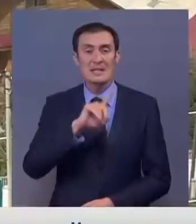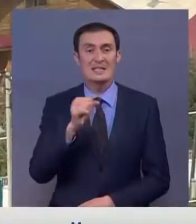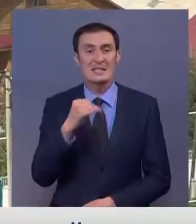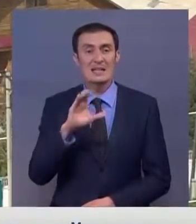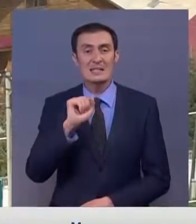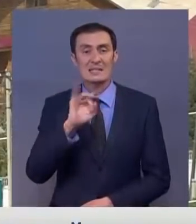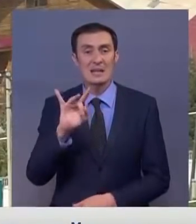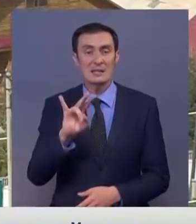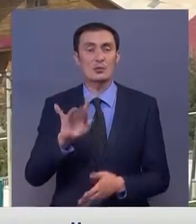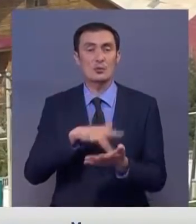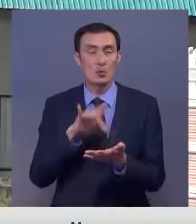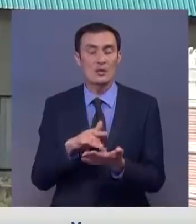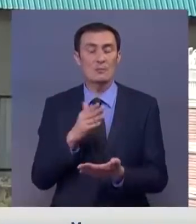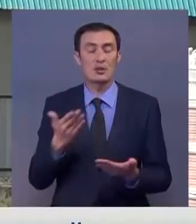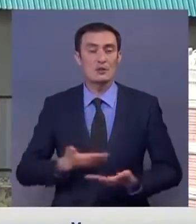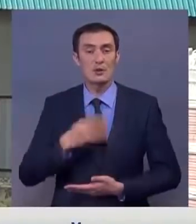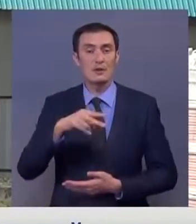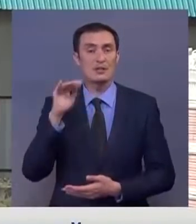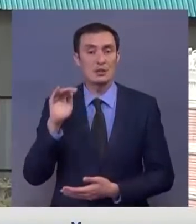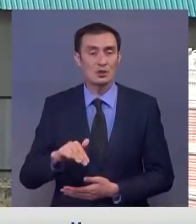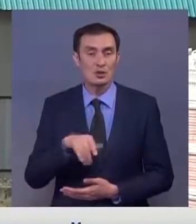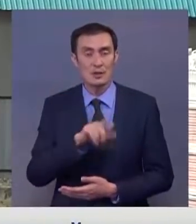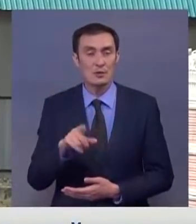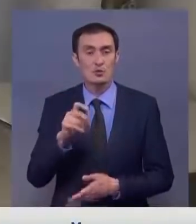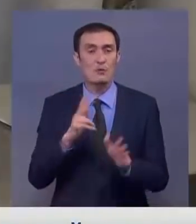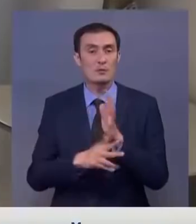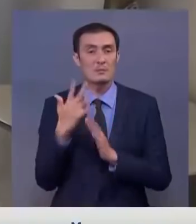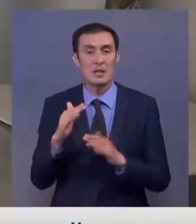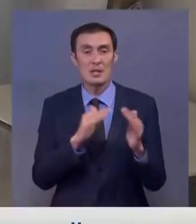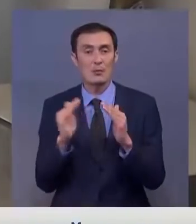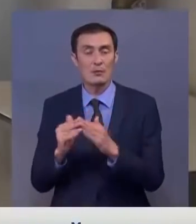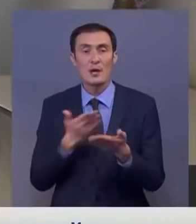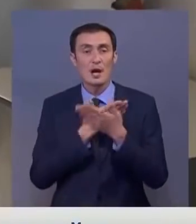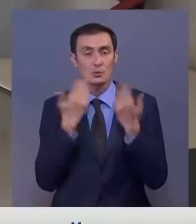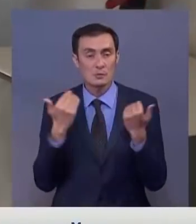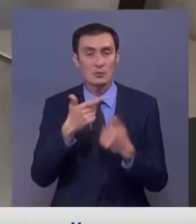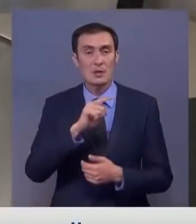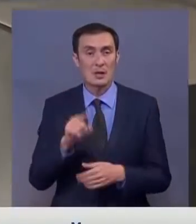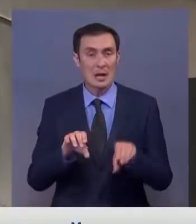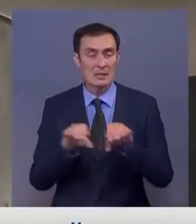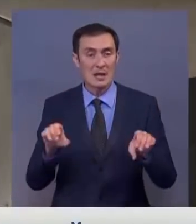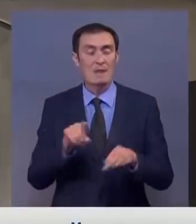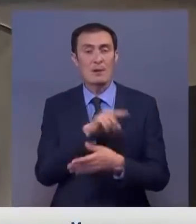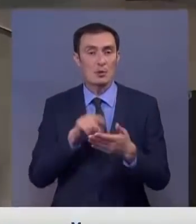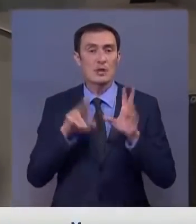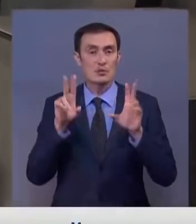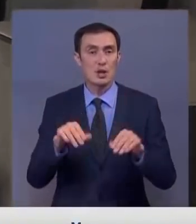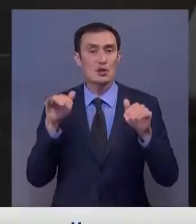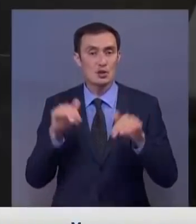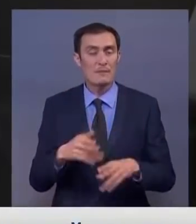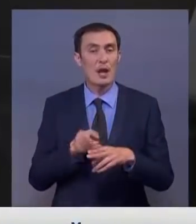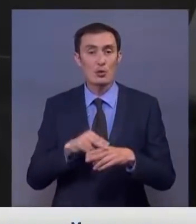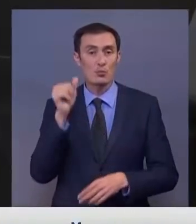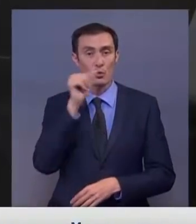где проживает около 20 тысяч человек, 185 домов пока не подключены к природному газу. Вопрос обещали решить уже в этом